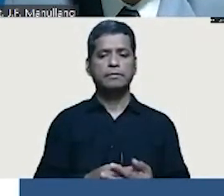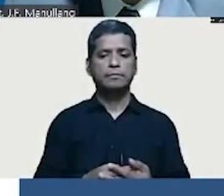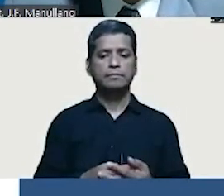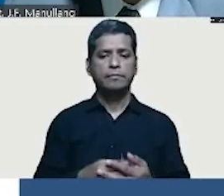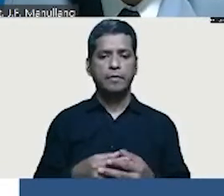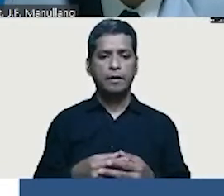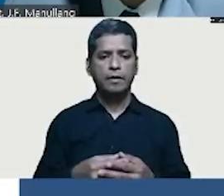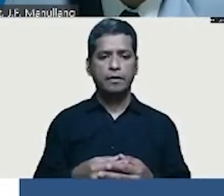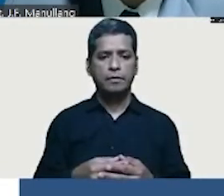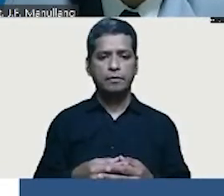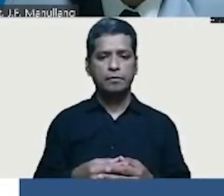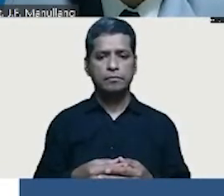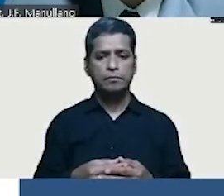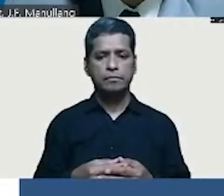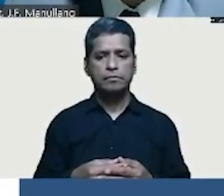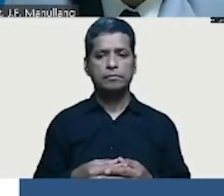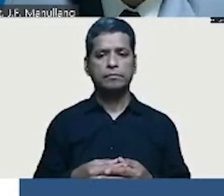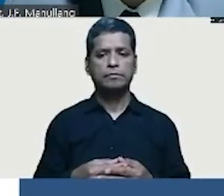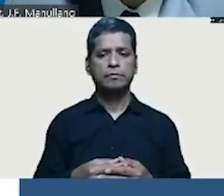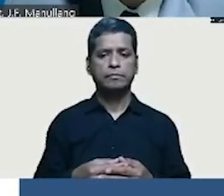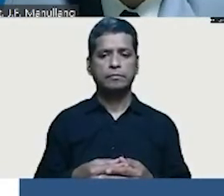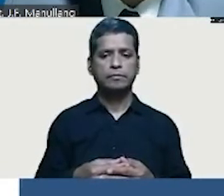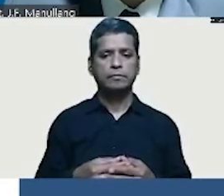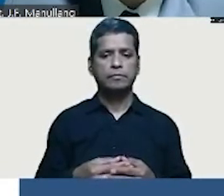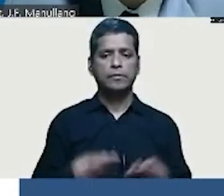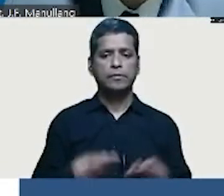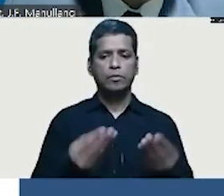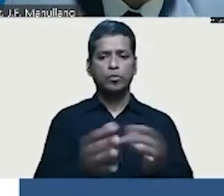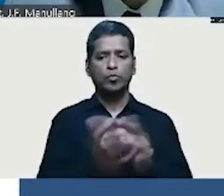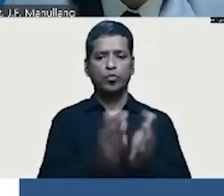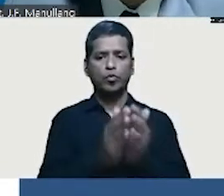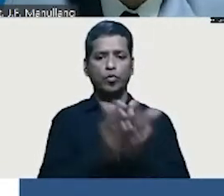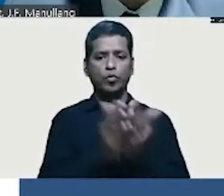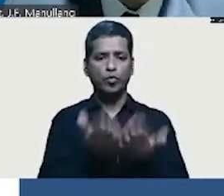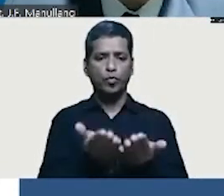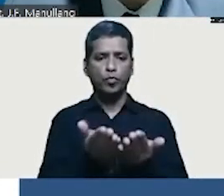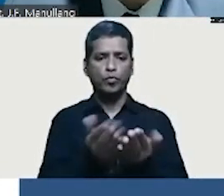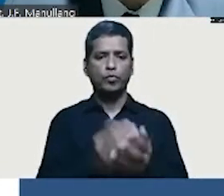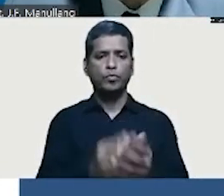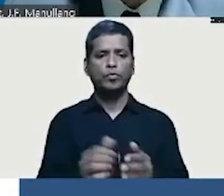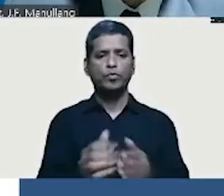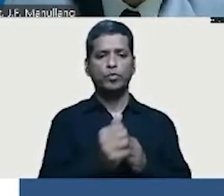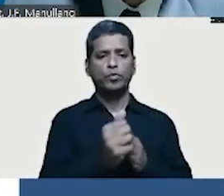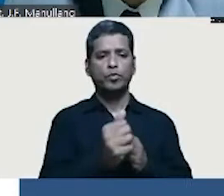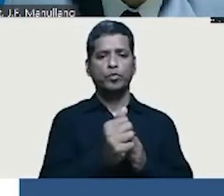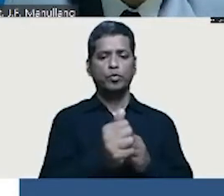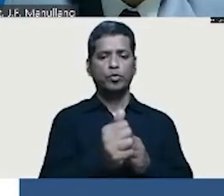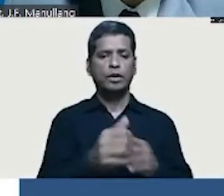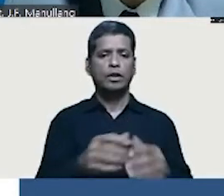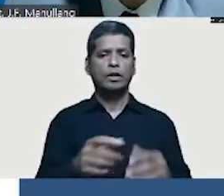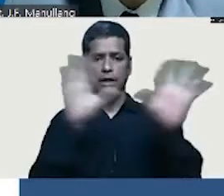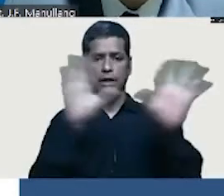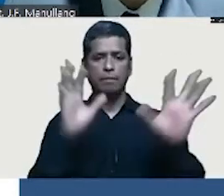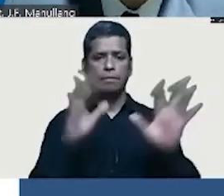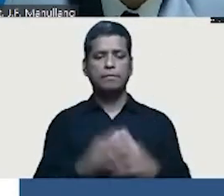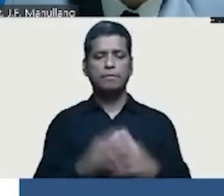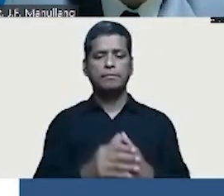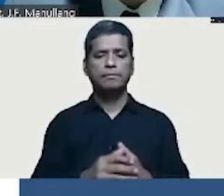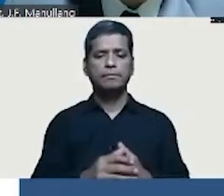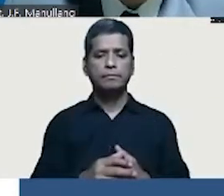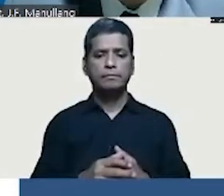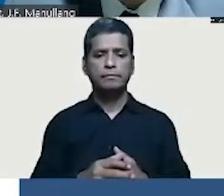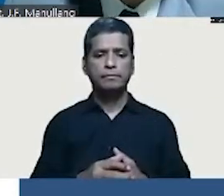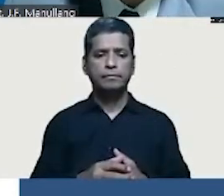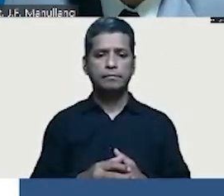game sesuai sehingga namanya disebutkan Nyonya Ellen gold white tuyul tulisannya